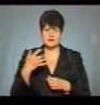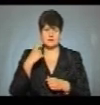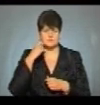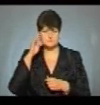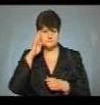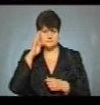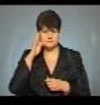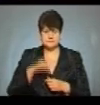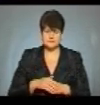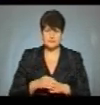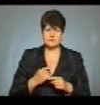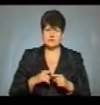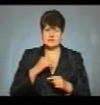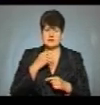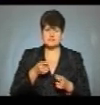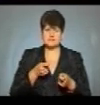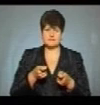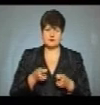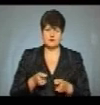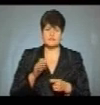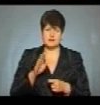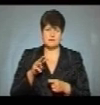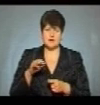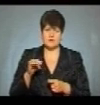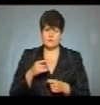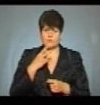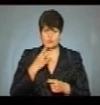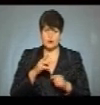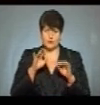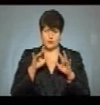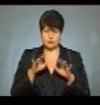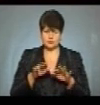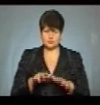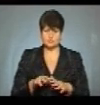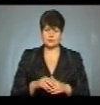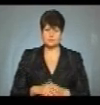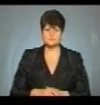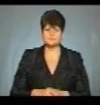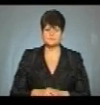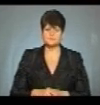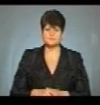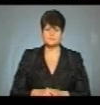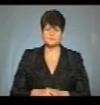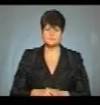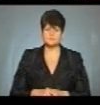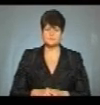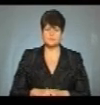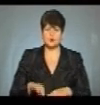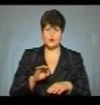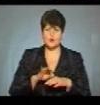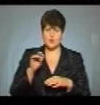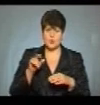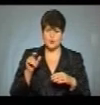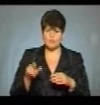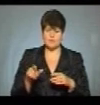чоловік. Про це розповів завідувач Віталій Мальований. Він показав комп'ютерну томографію травмованого. Хворий госпіталізований з